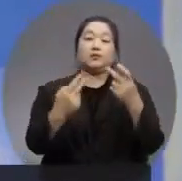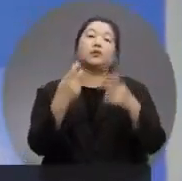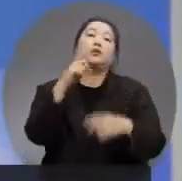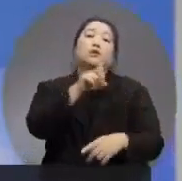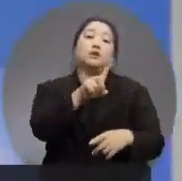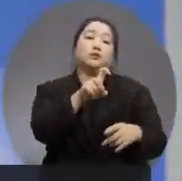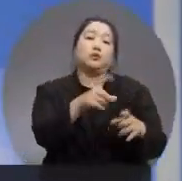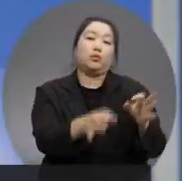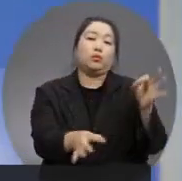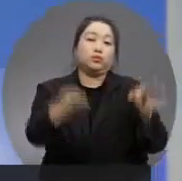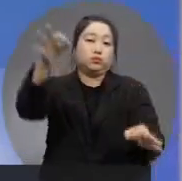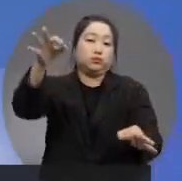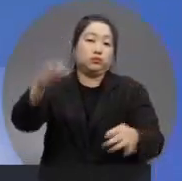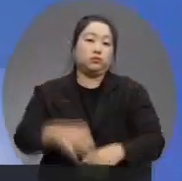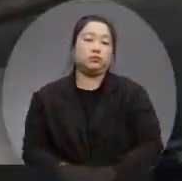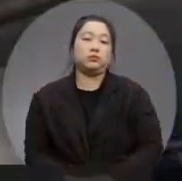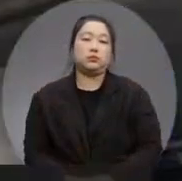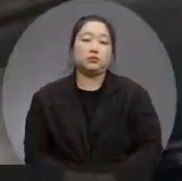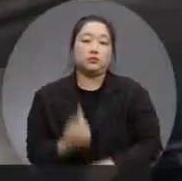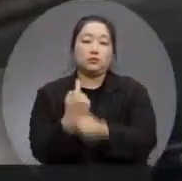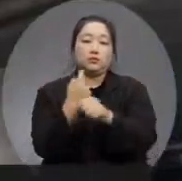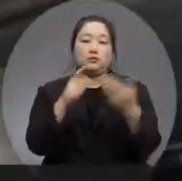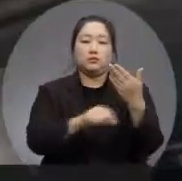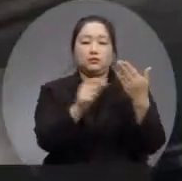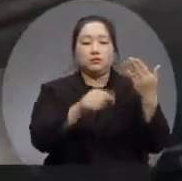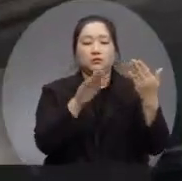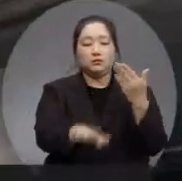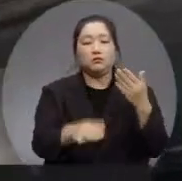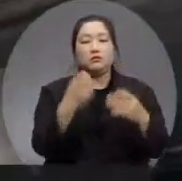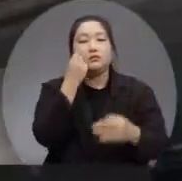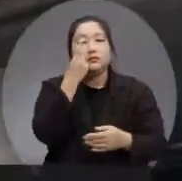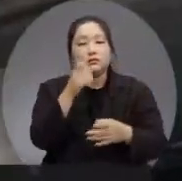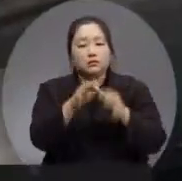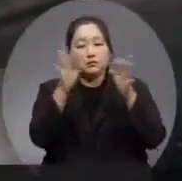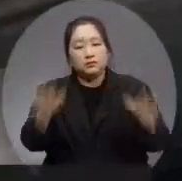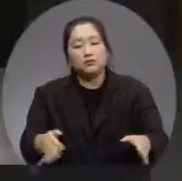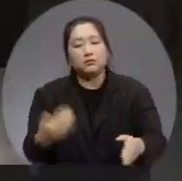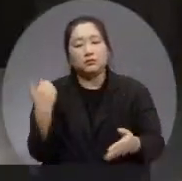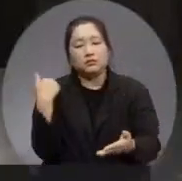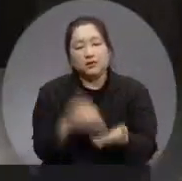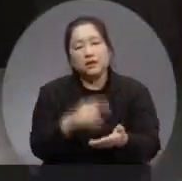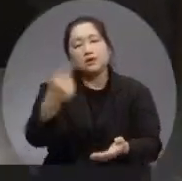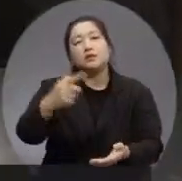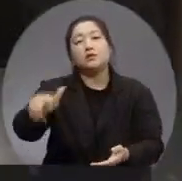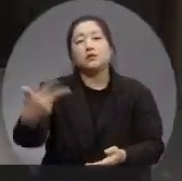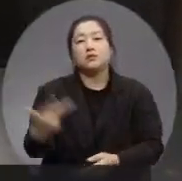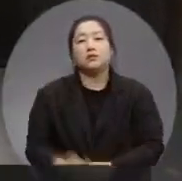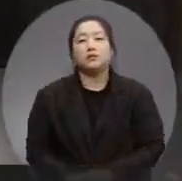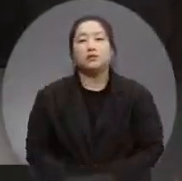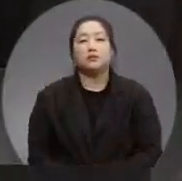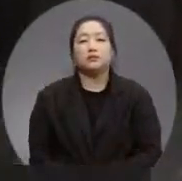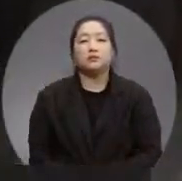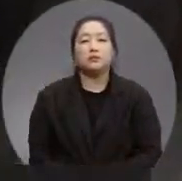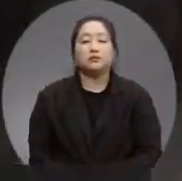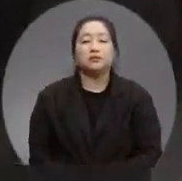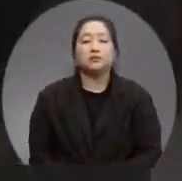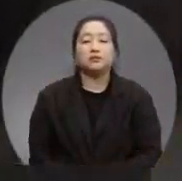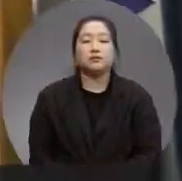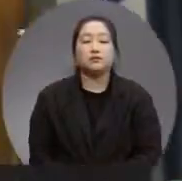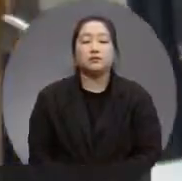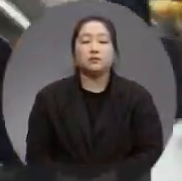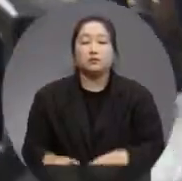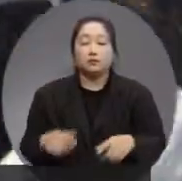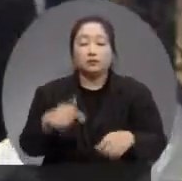11원 이상 올랐습니다. 지난해 9월 이후 11개월 만에 다시 1,700원을 넘어선 겁니다.